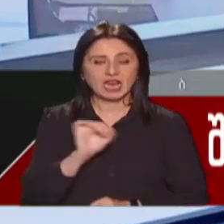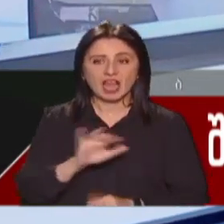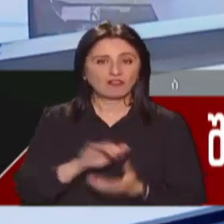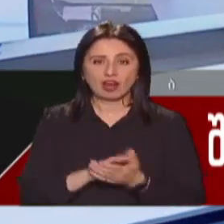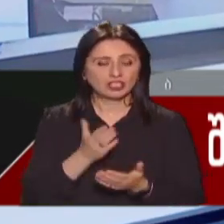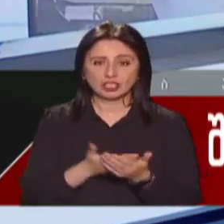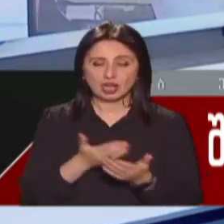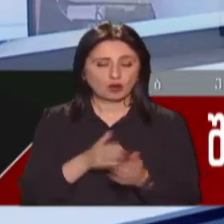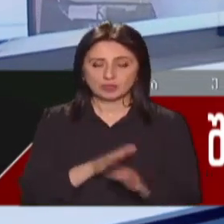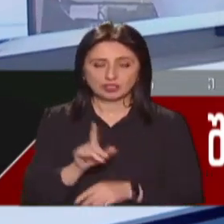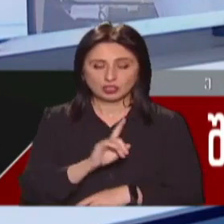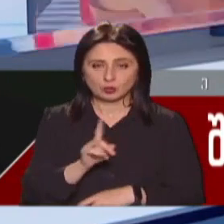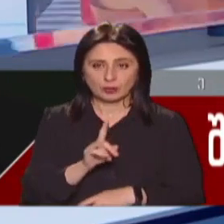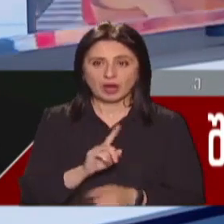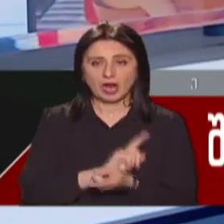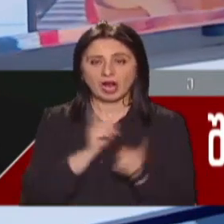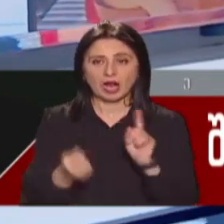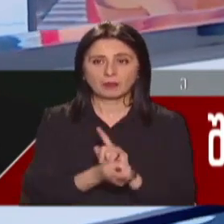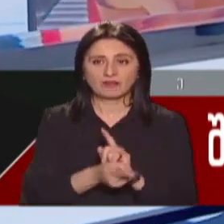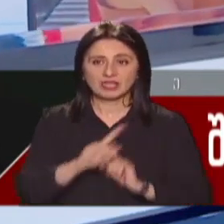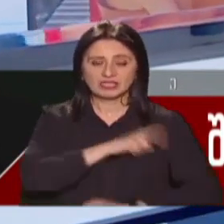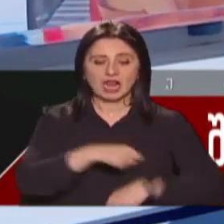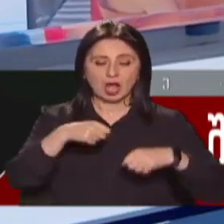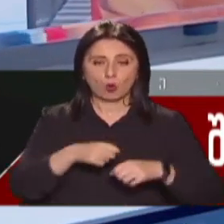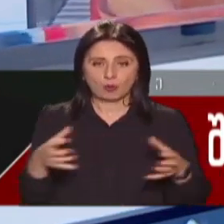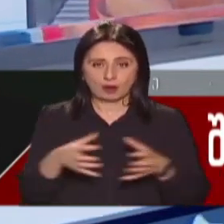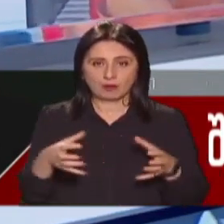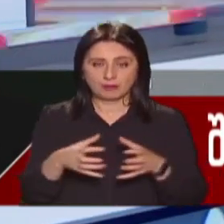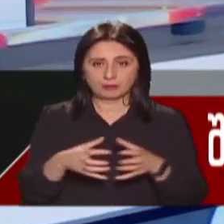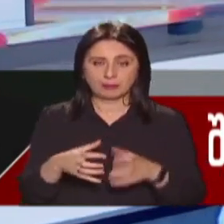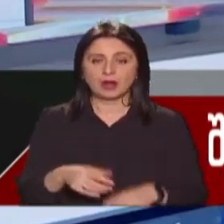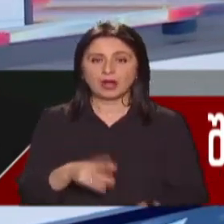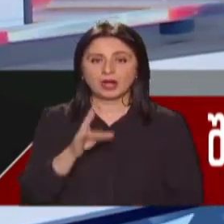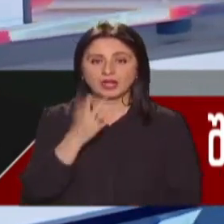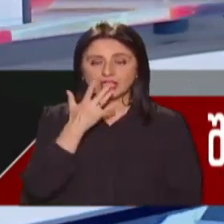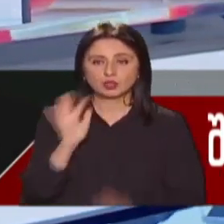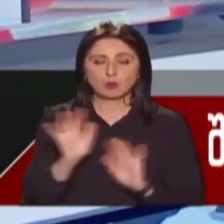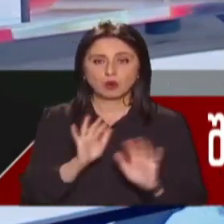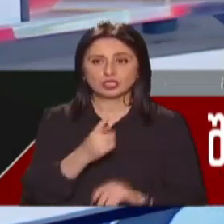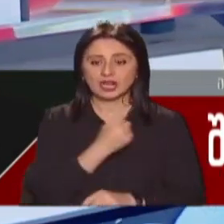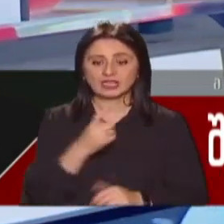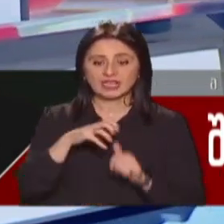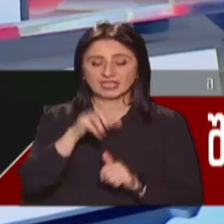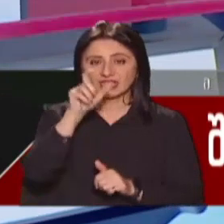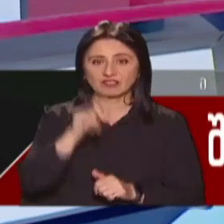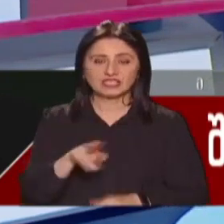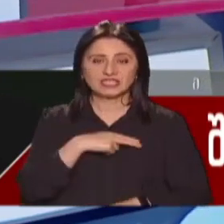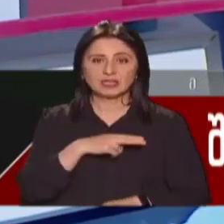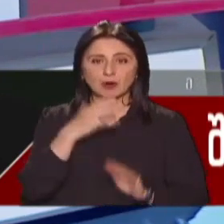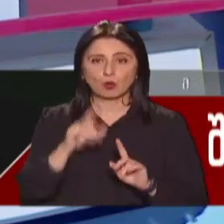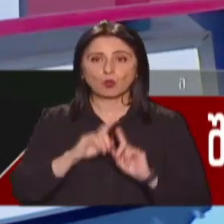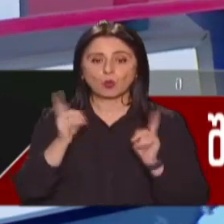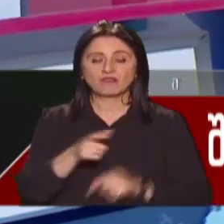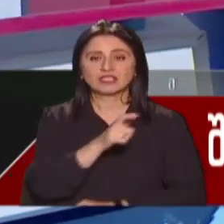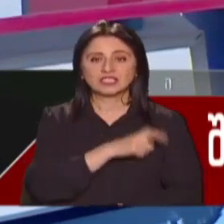ევროკავშირის რეკომენდაციების შესრულება, არამედ ძალაუფლების შენარჩუნებაა. ნაციონალური მოძრაობის ერთ-ერთ ლიდერს საპარლამენტო